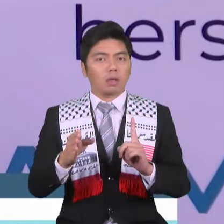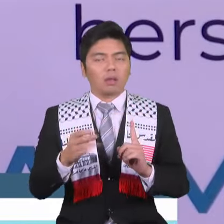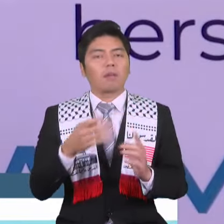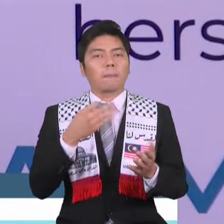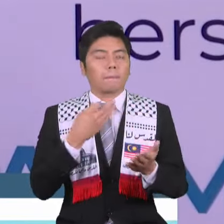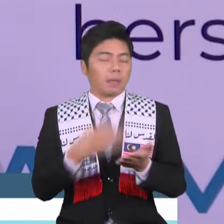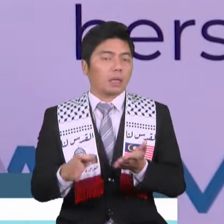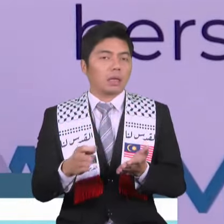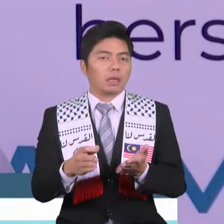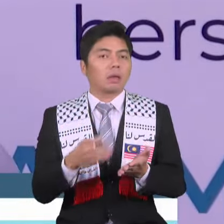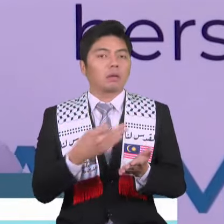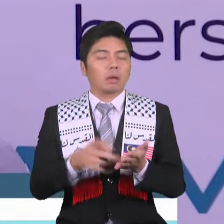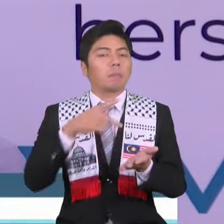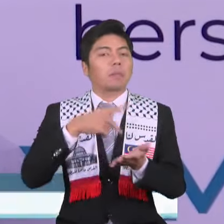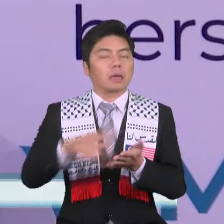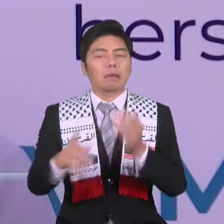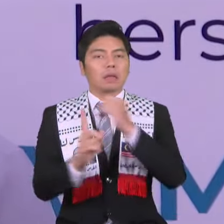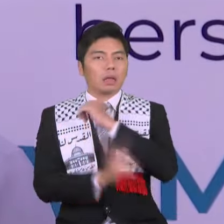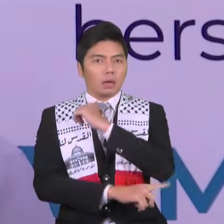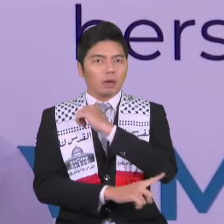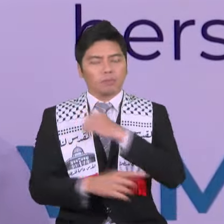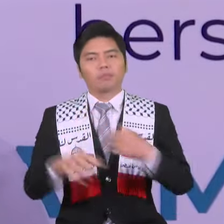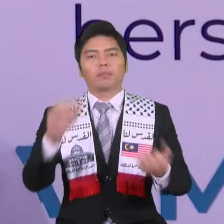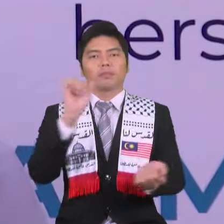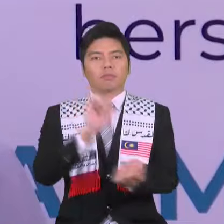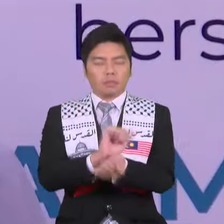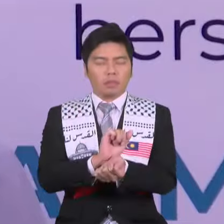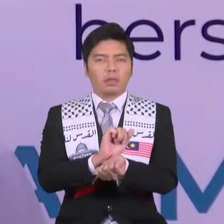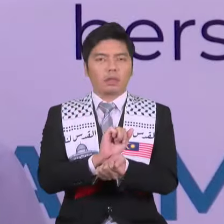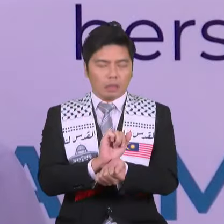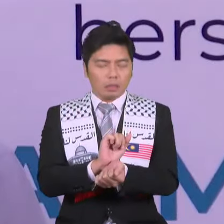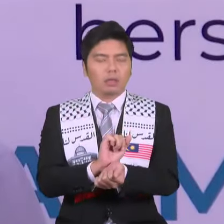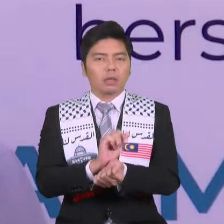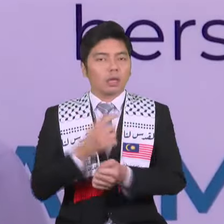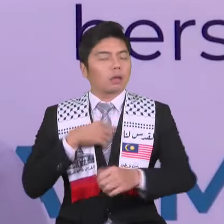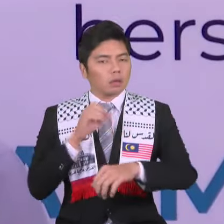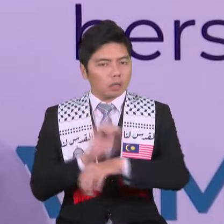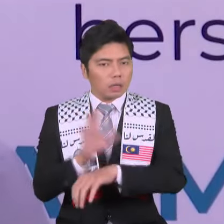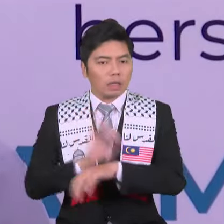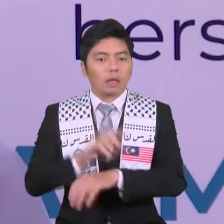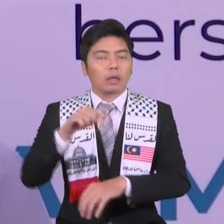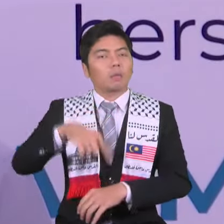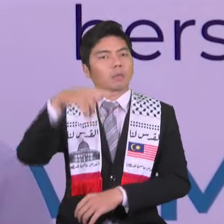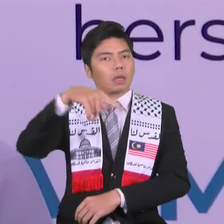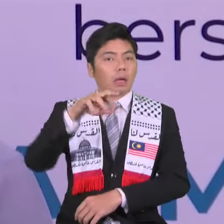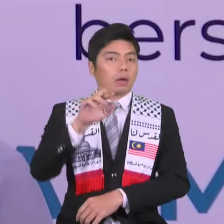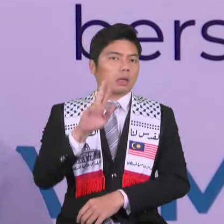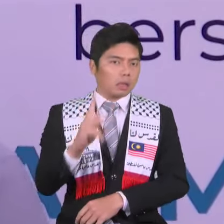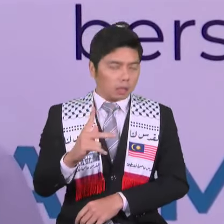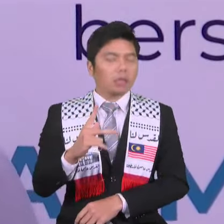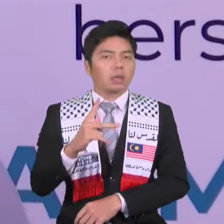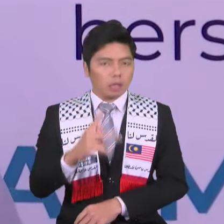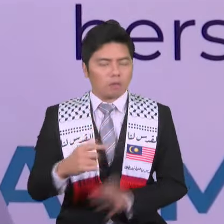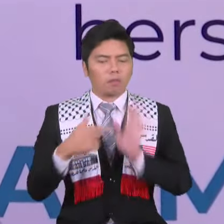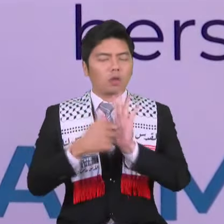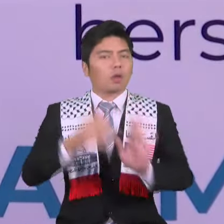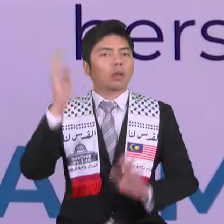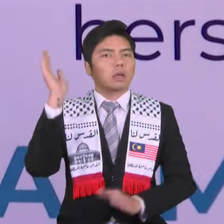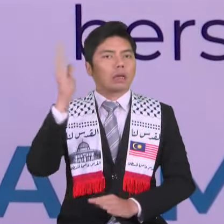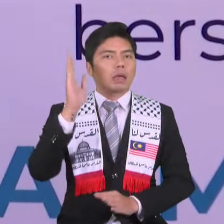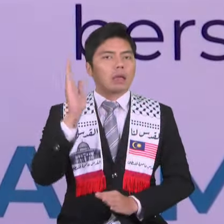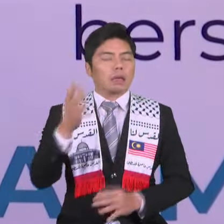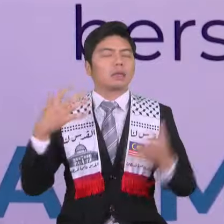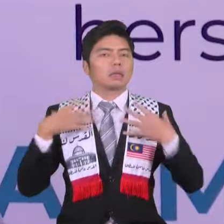maka hukumannya adalah penjara. Jadi saya bagi peringatan, sempena tempoh kempen ini, berkempenlah dengan sihat, berkempenlah dengan